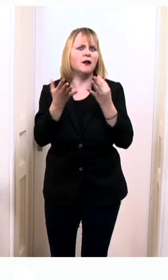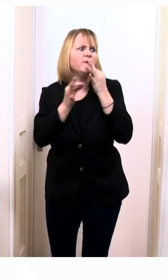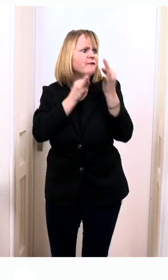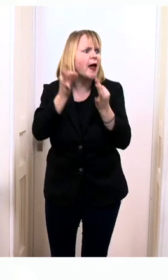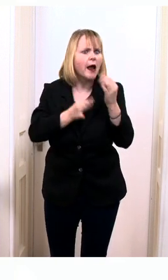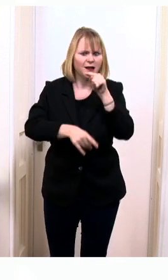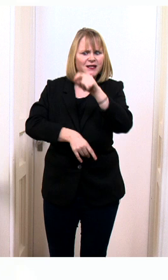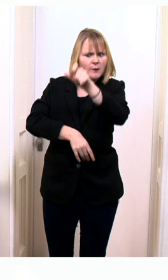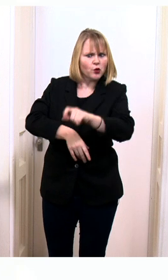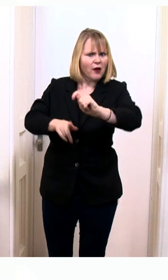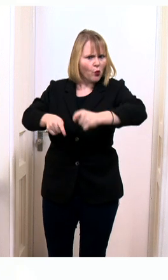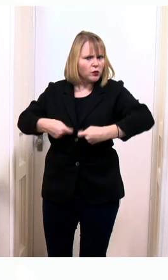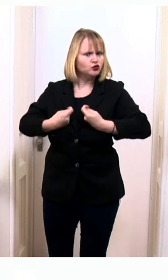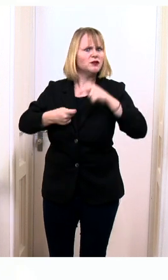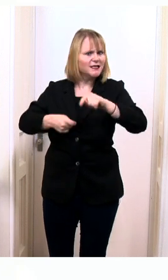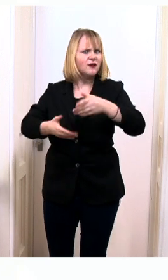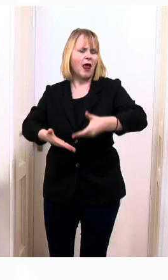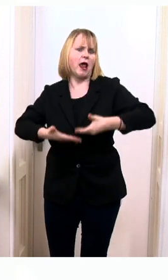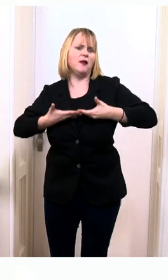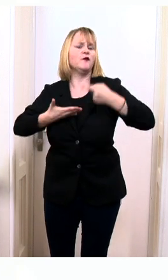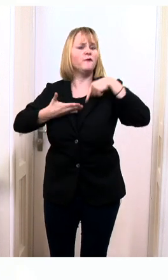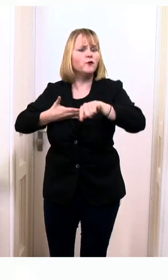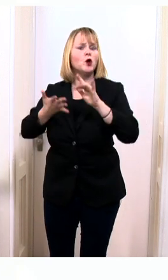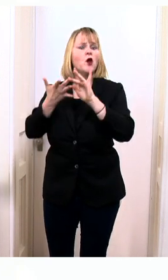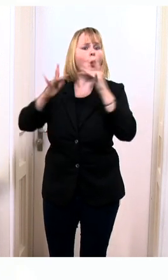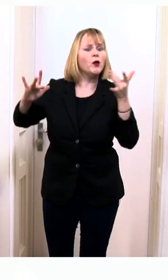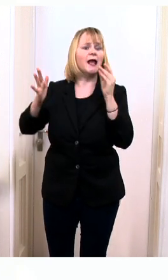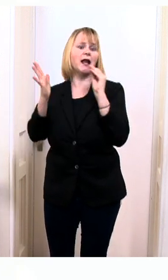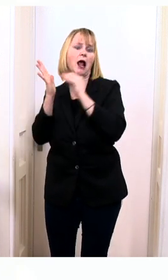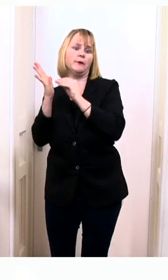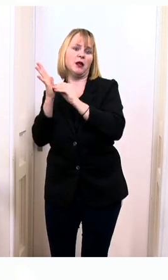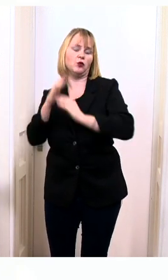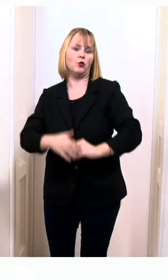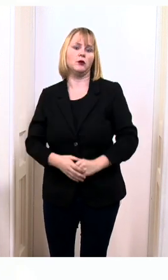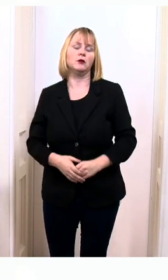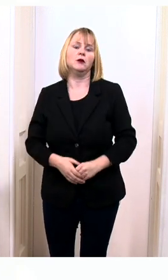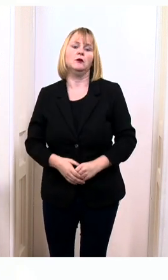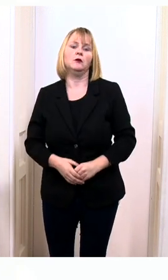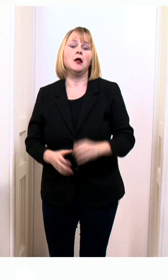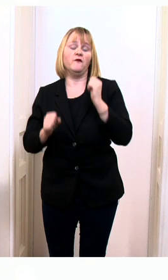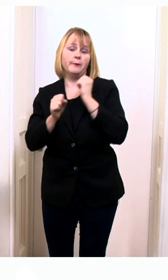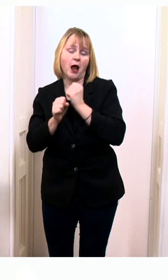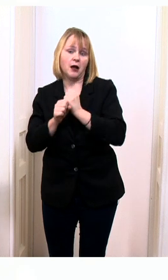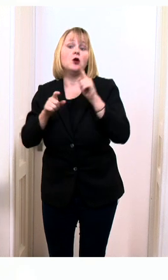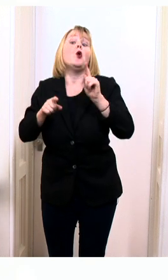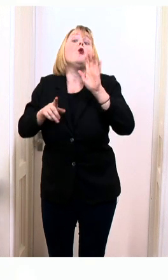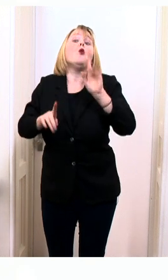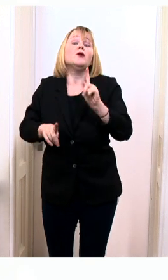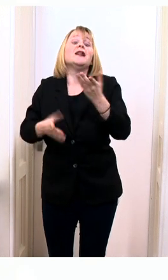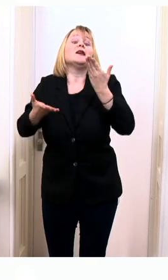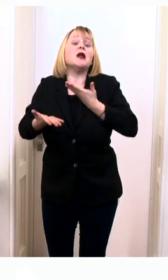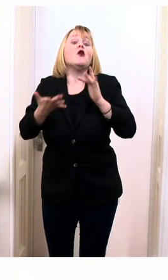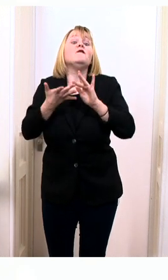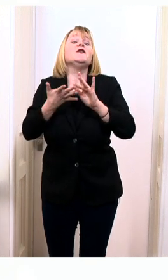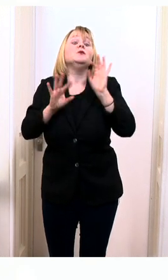Leute anfragen, die einem dann helfen, diese Anmeldung zu machen. Es wird auch eine Hotline geben für Personen, die